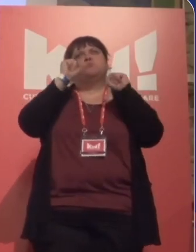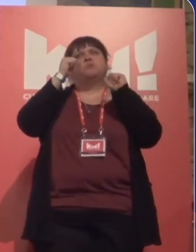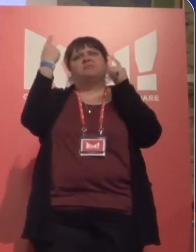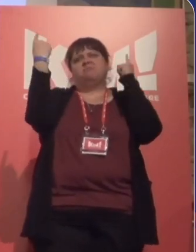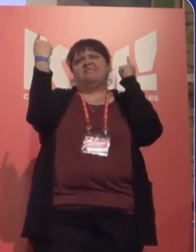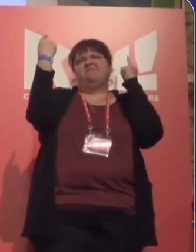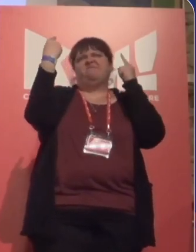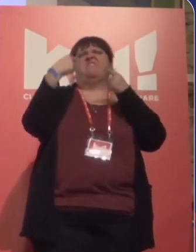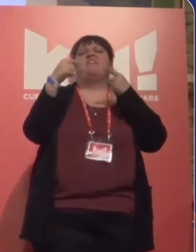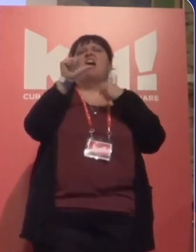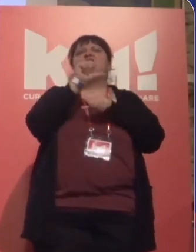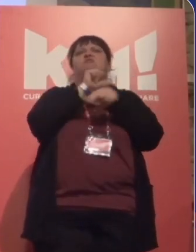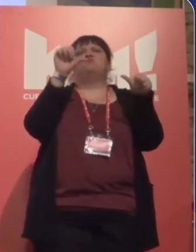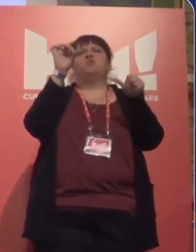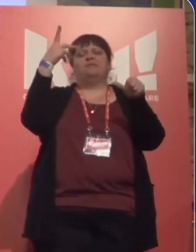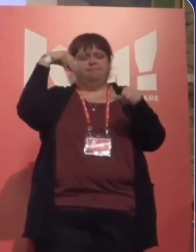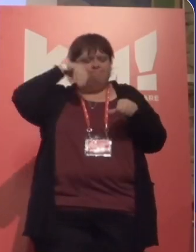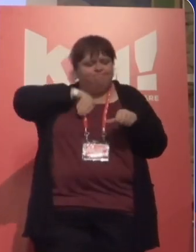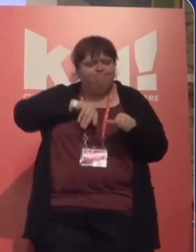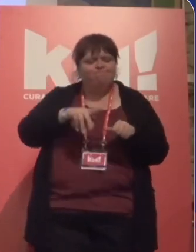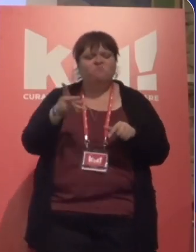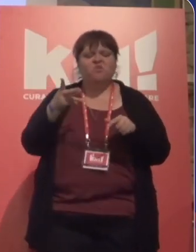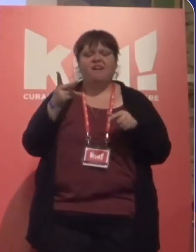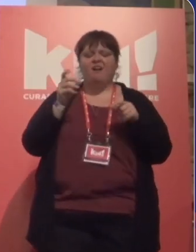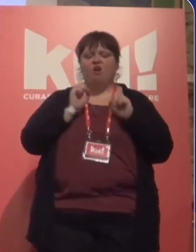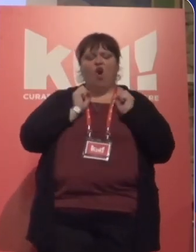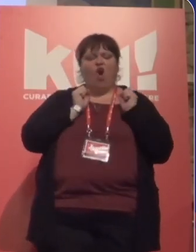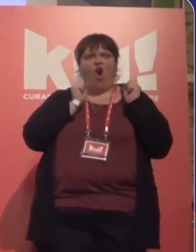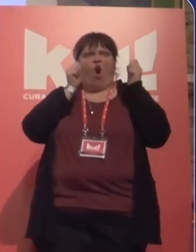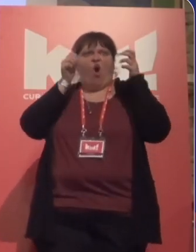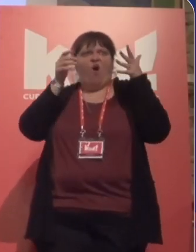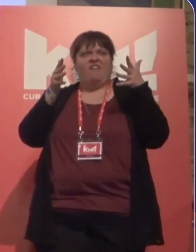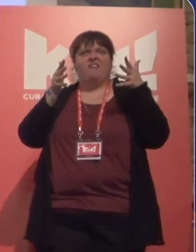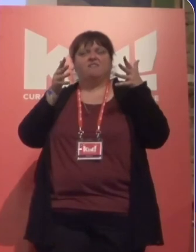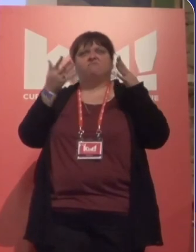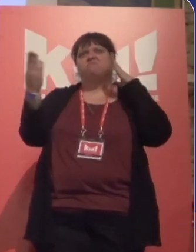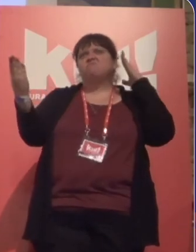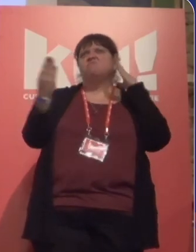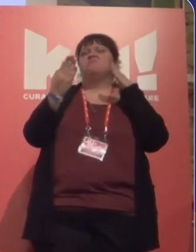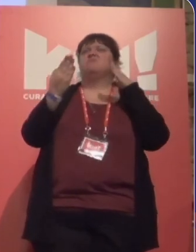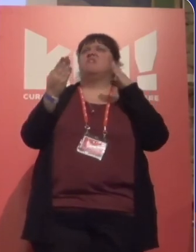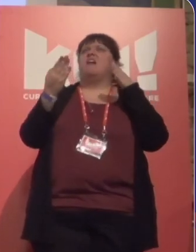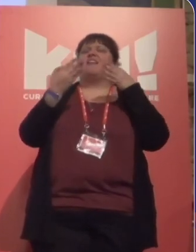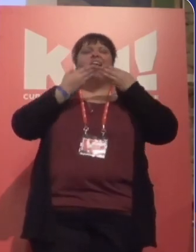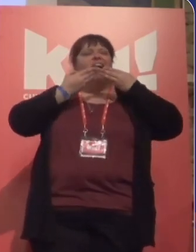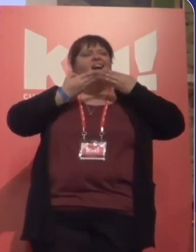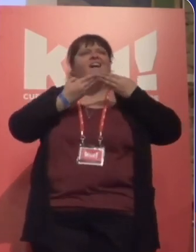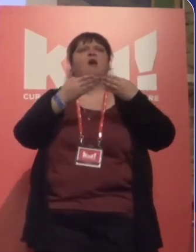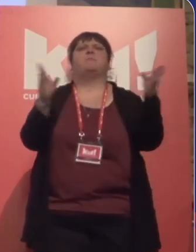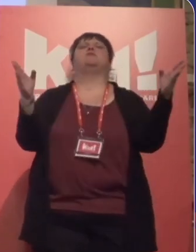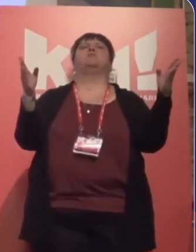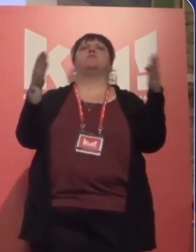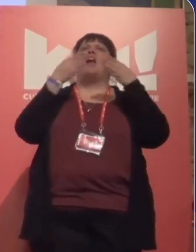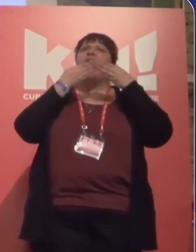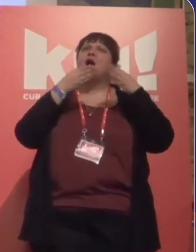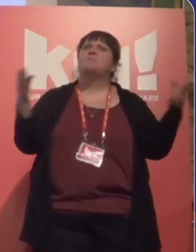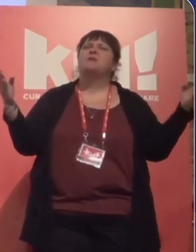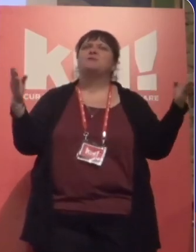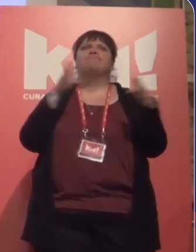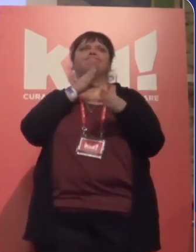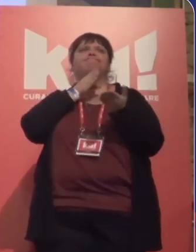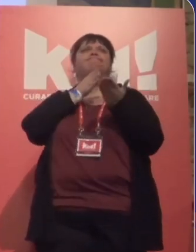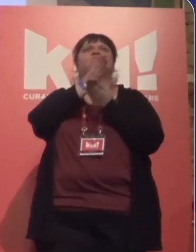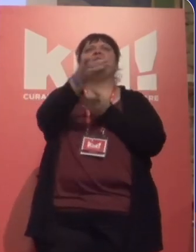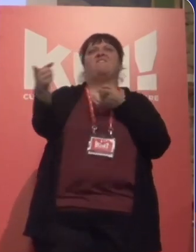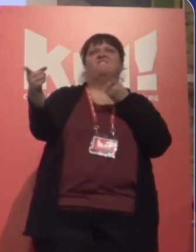coraggio di un apertura di una fase radicalmente diverse nuova e dentro questa fase